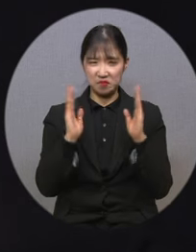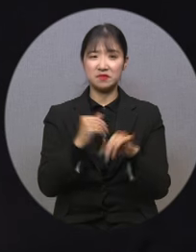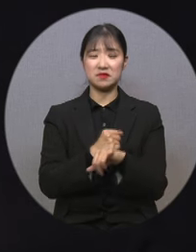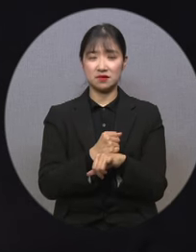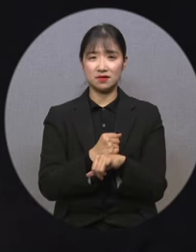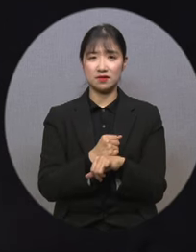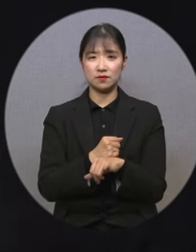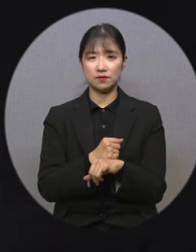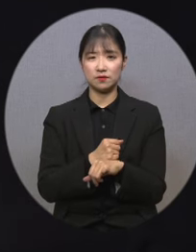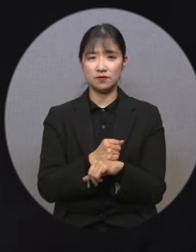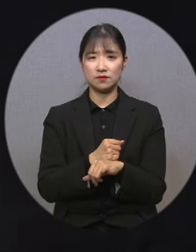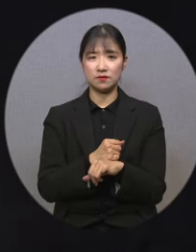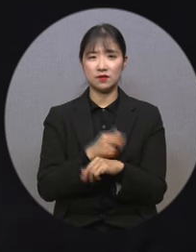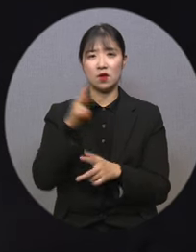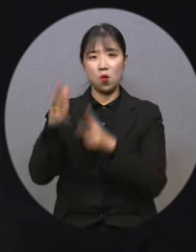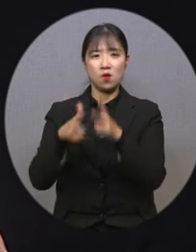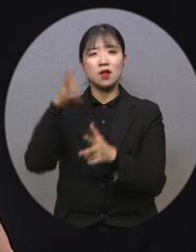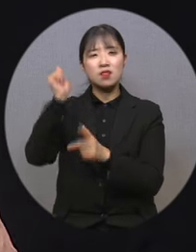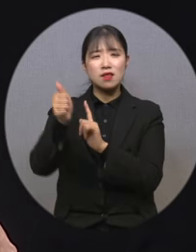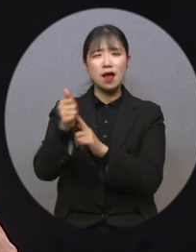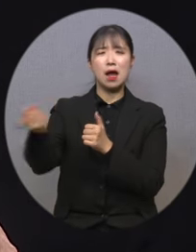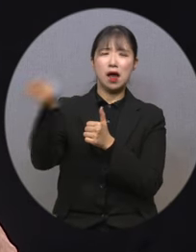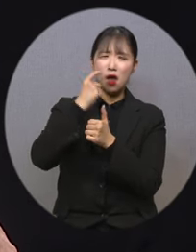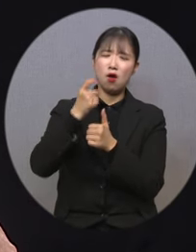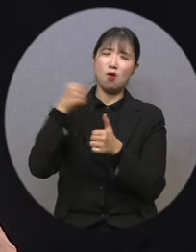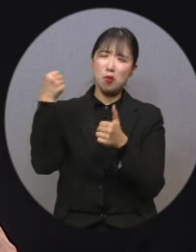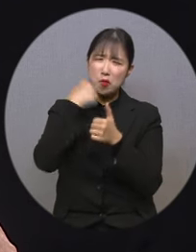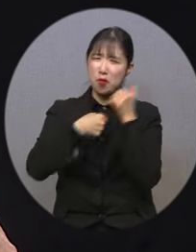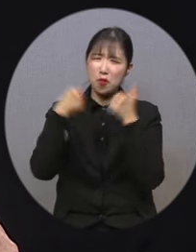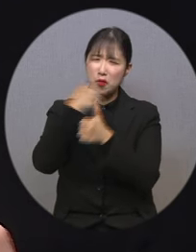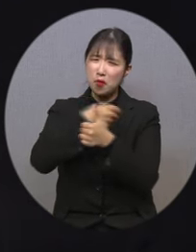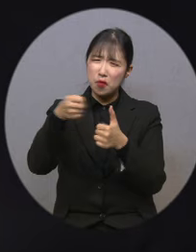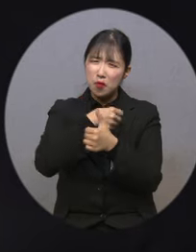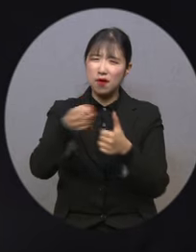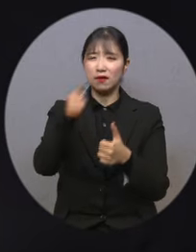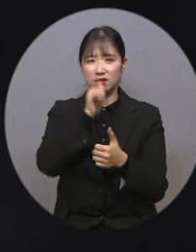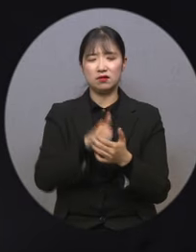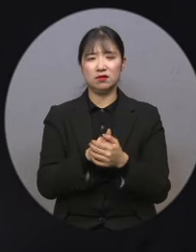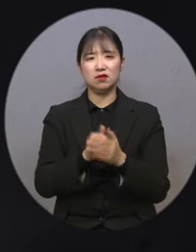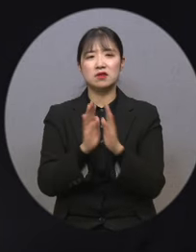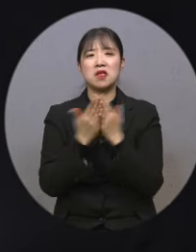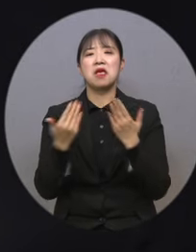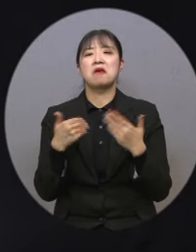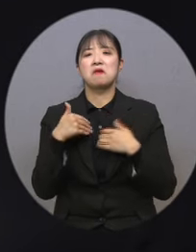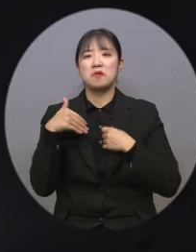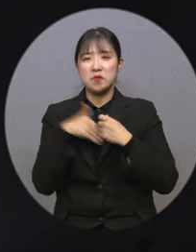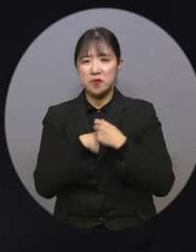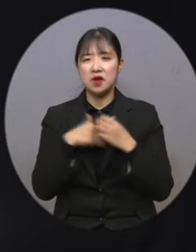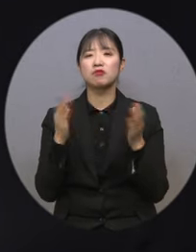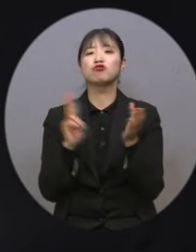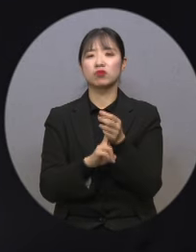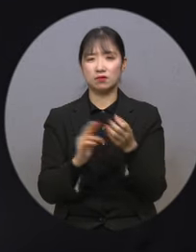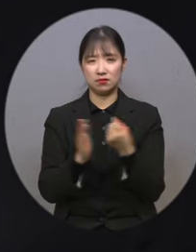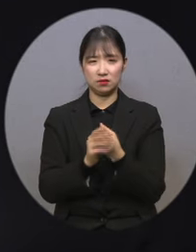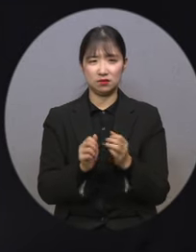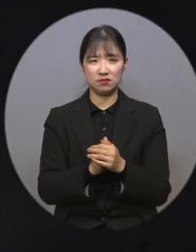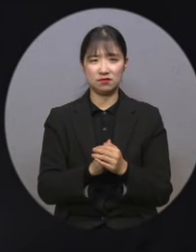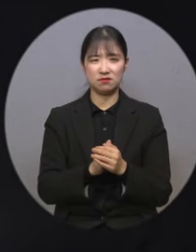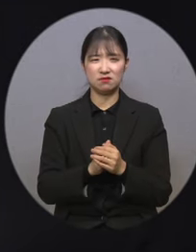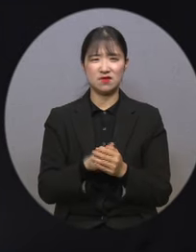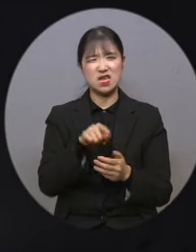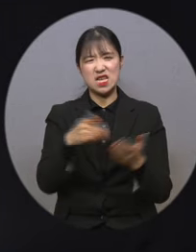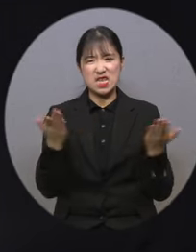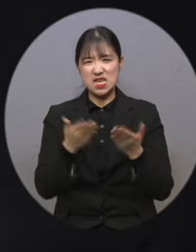했는데 공장장한테 걸리면 얻어 터져요. 여기 책 숨기고 있다고. 그냥 일을 잘못했다고